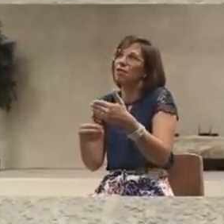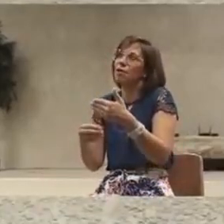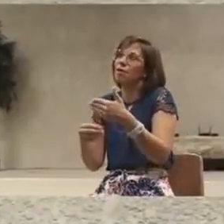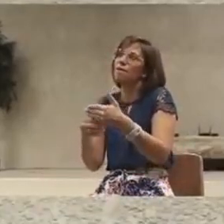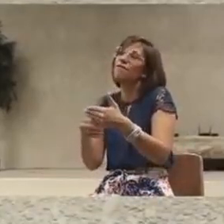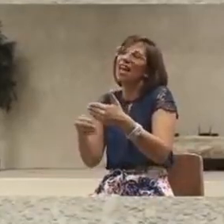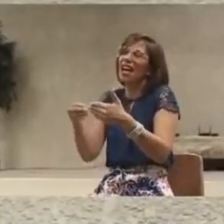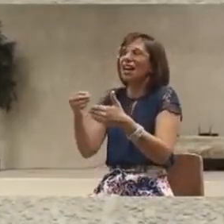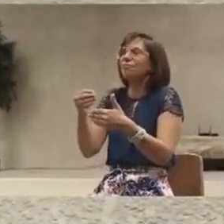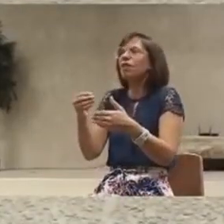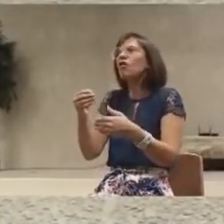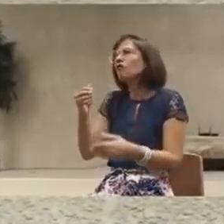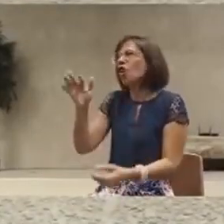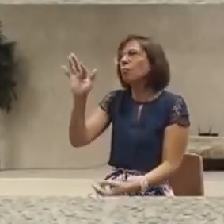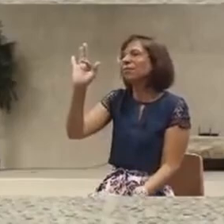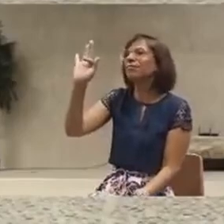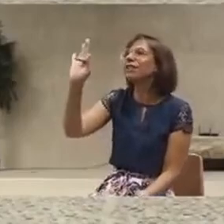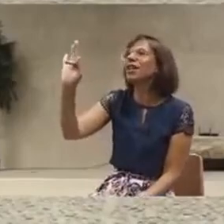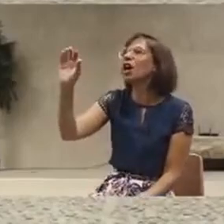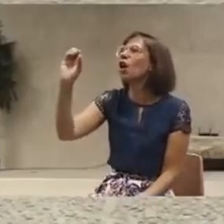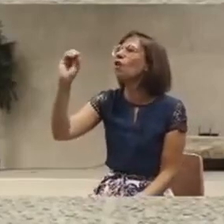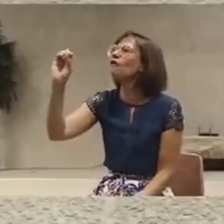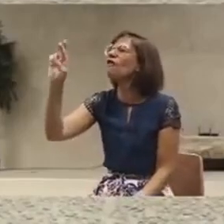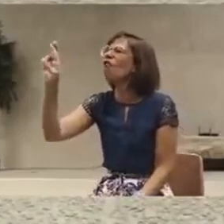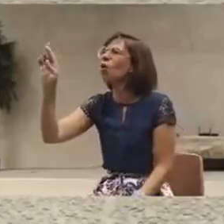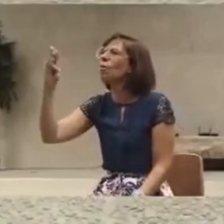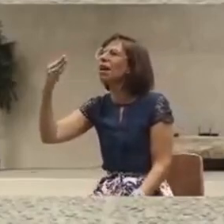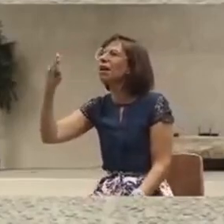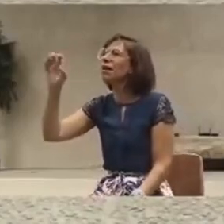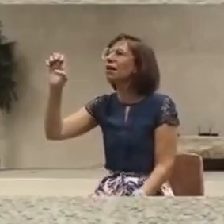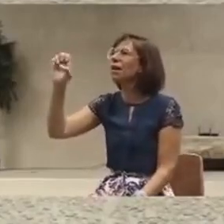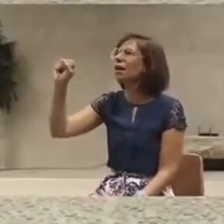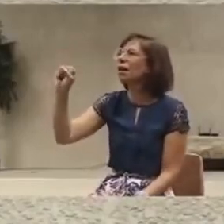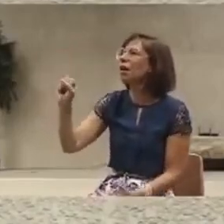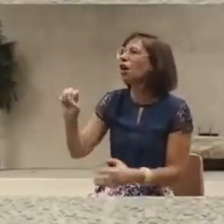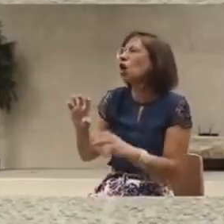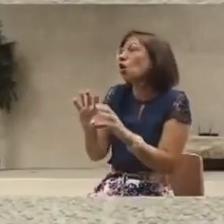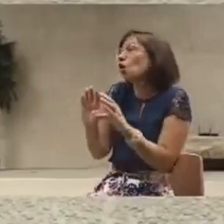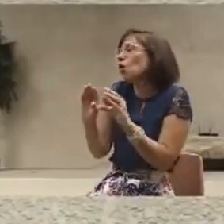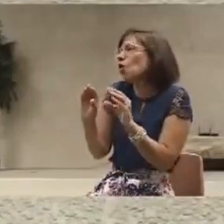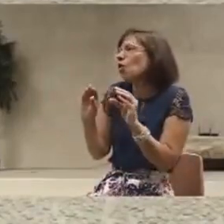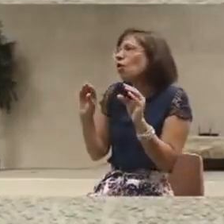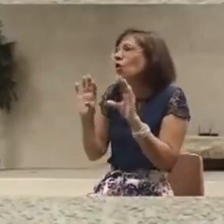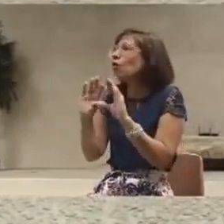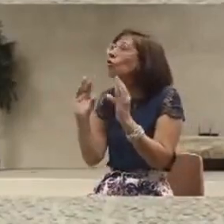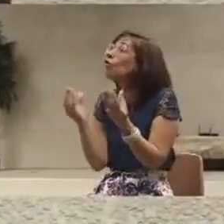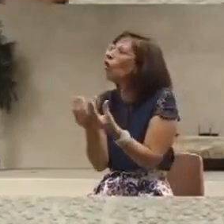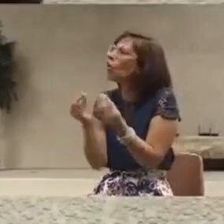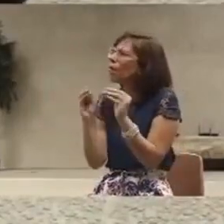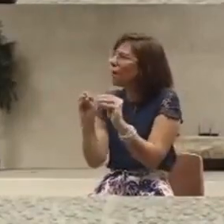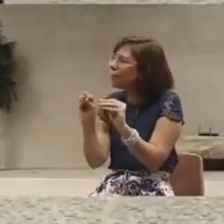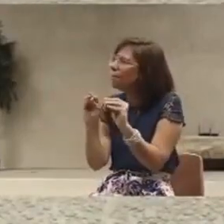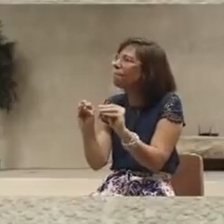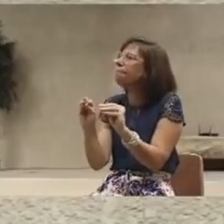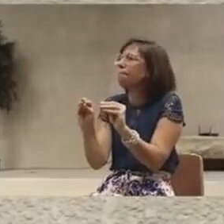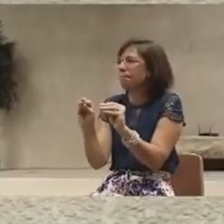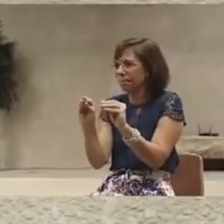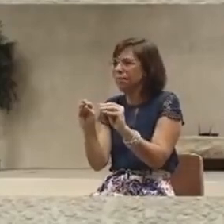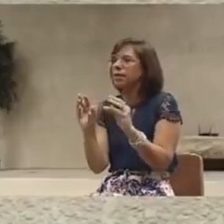manière. C'est normal. Parce que nous demandons au Seigneur, Seigneur, je veux